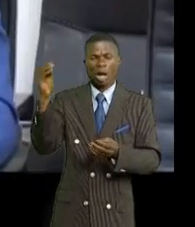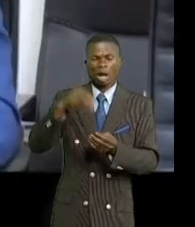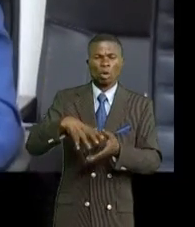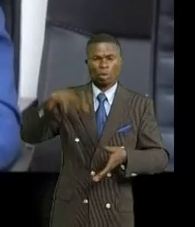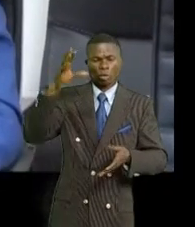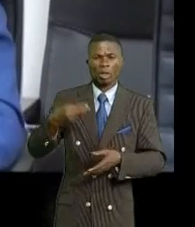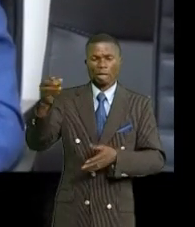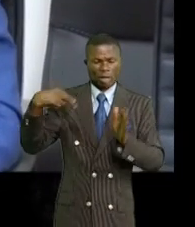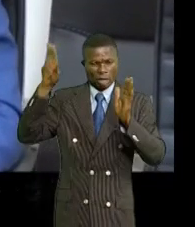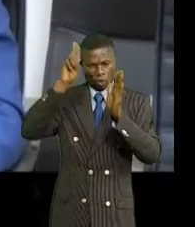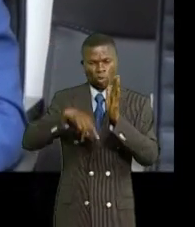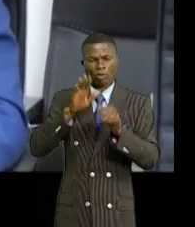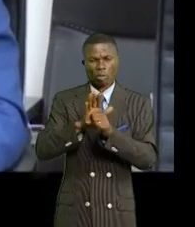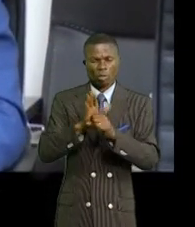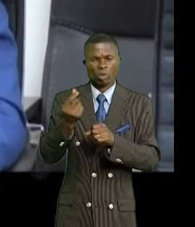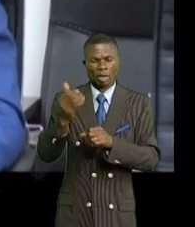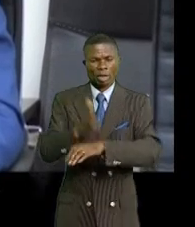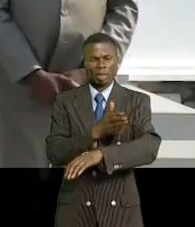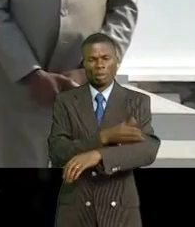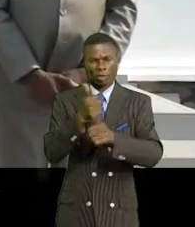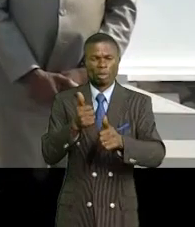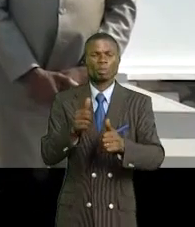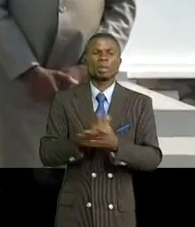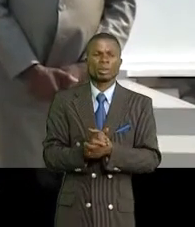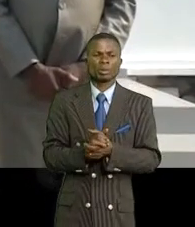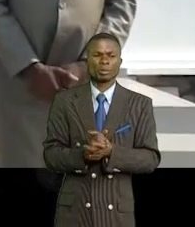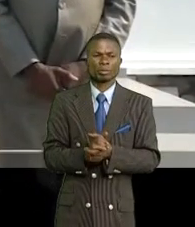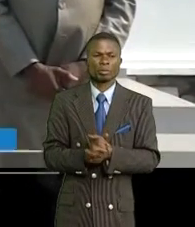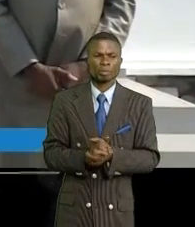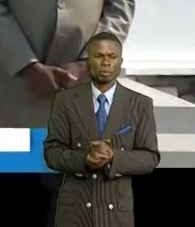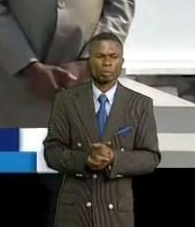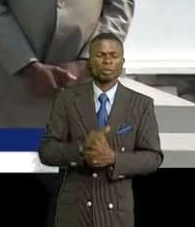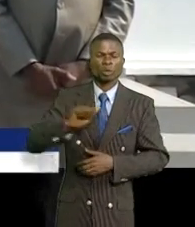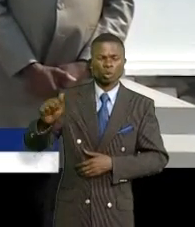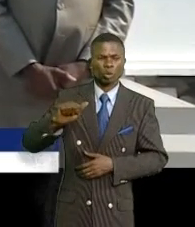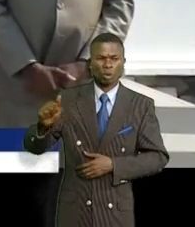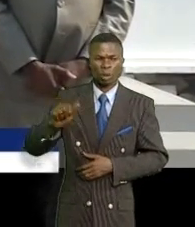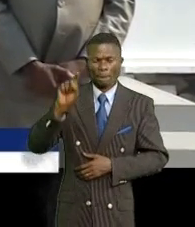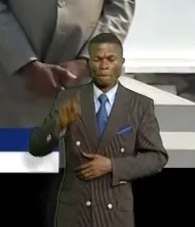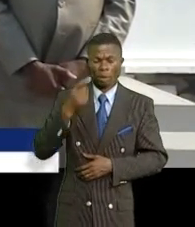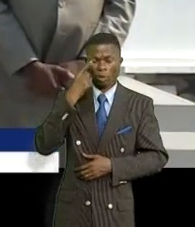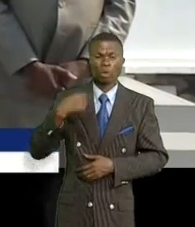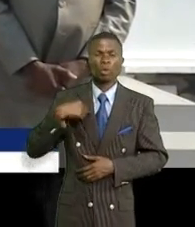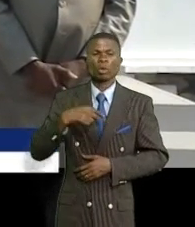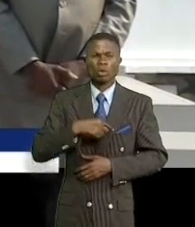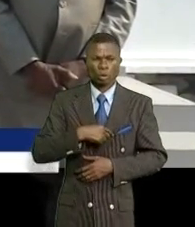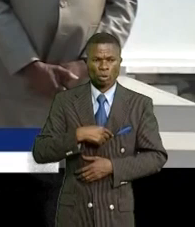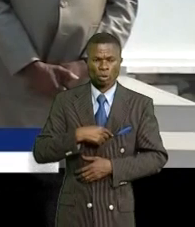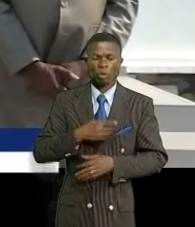au gouvernement le moyen de sa politique. Il voulait personnellement nous voir pour nous